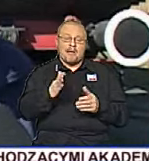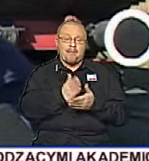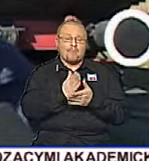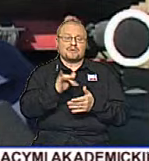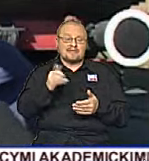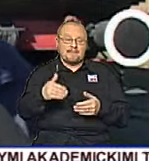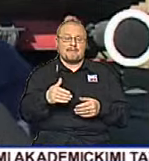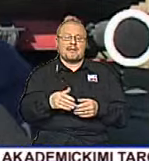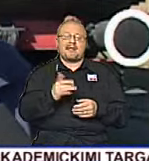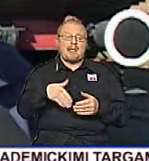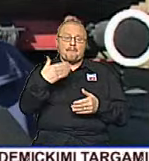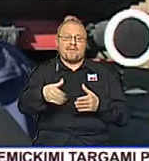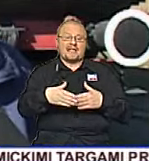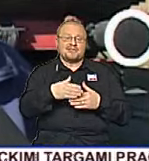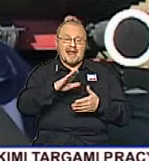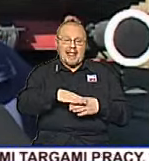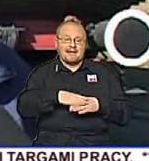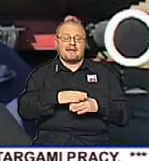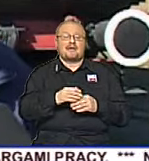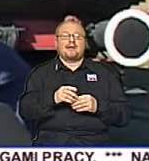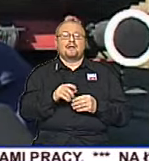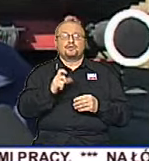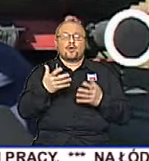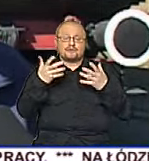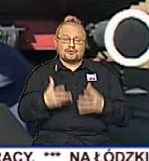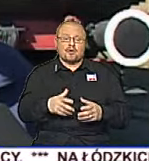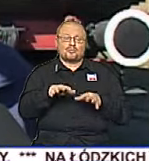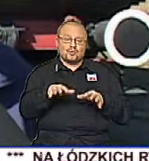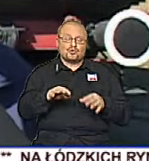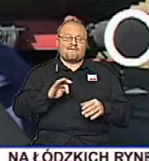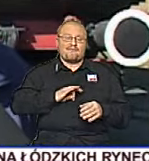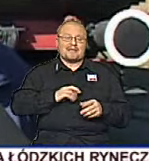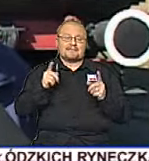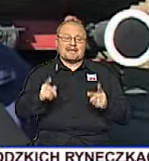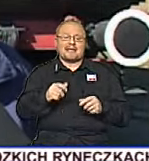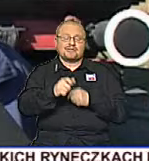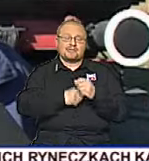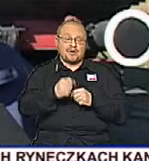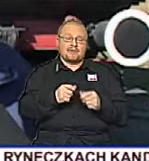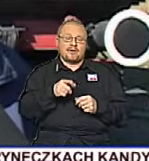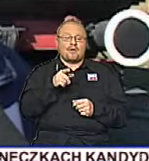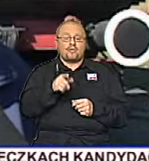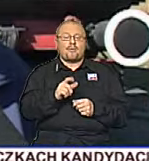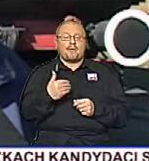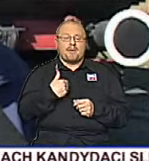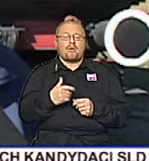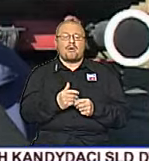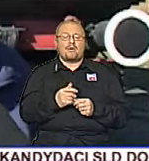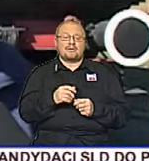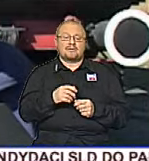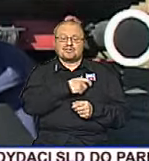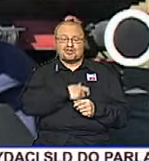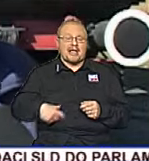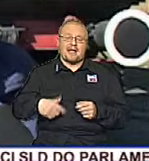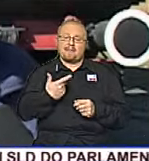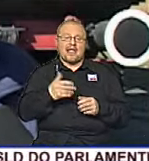dzień dzisiejszy, nie podać im ręki, co chcą we własnym zakresie dużo tutaj zrobić, to by było grzechem